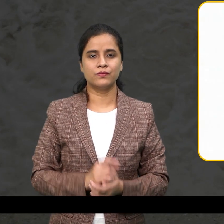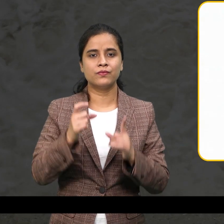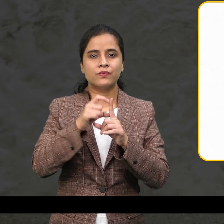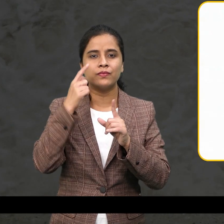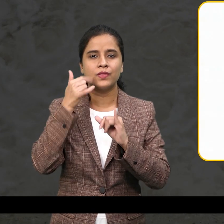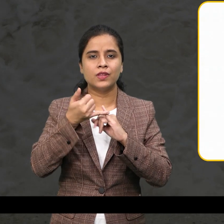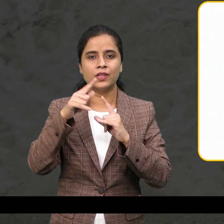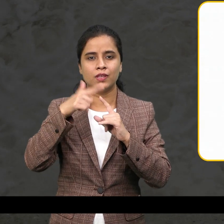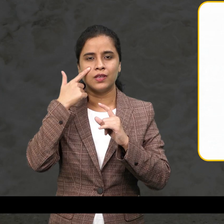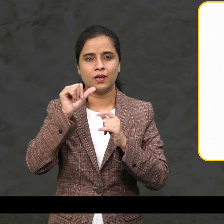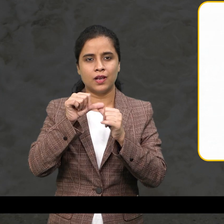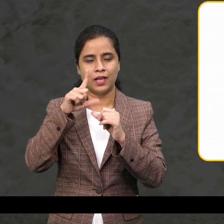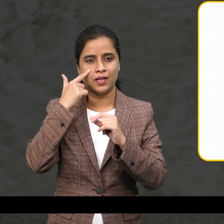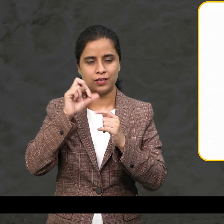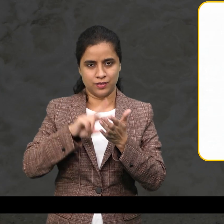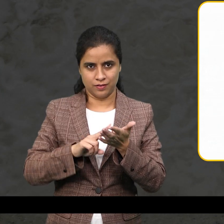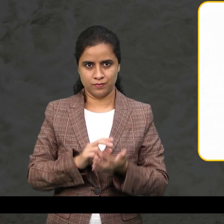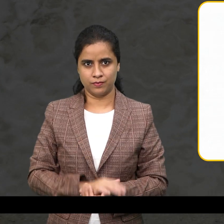ऊर्ध्वपातन.